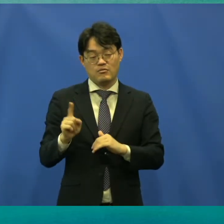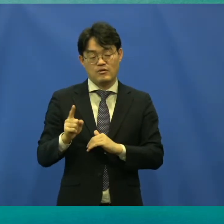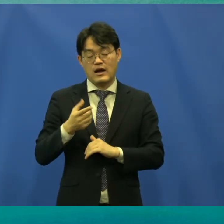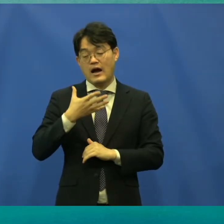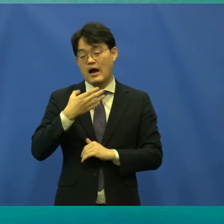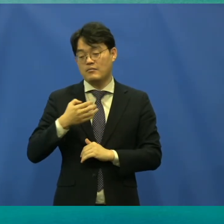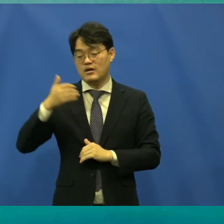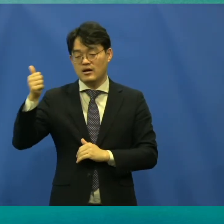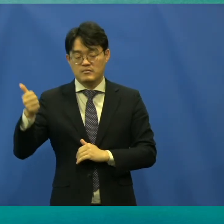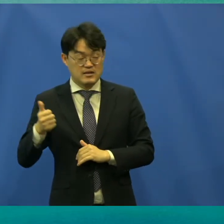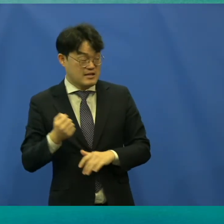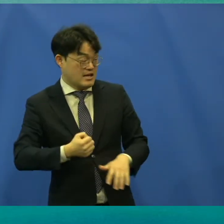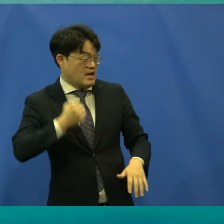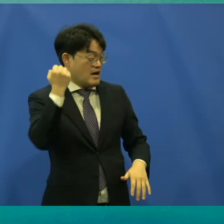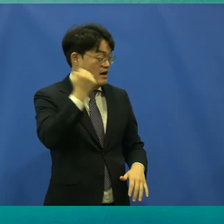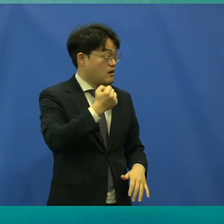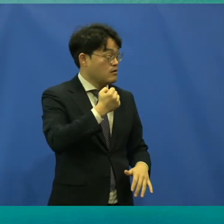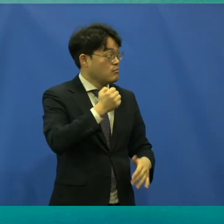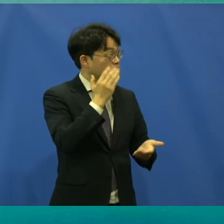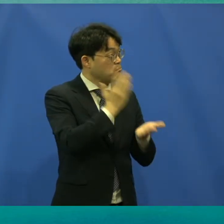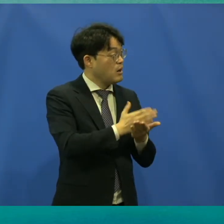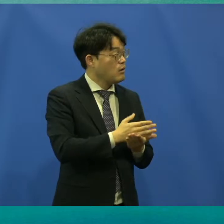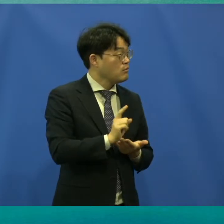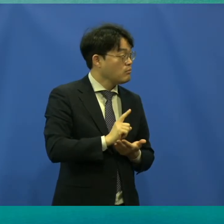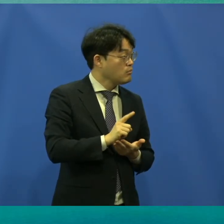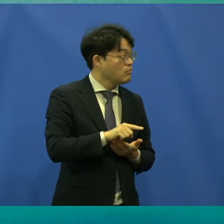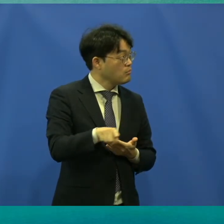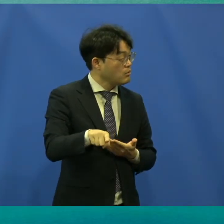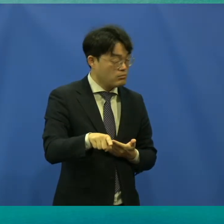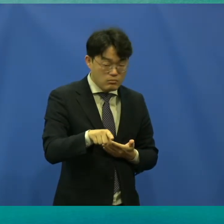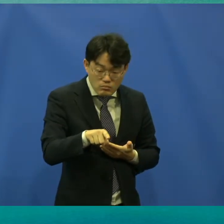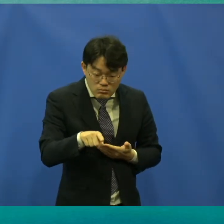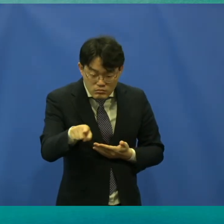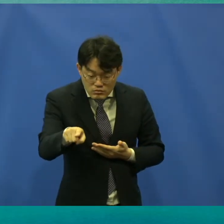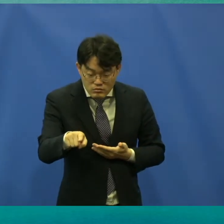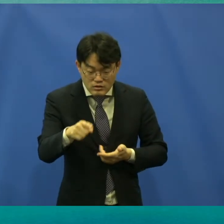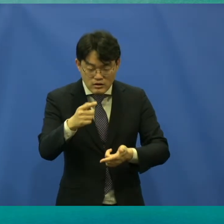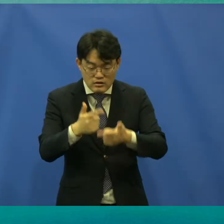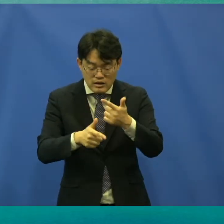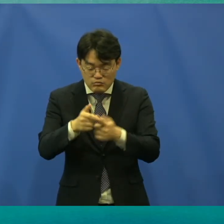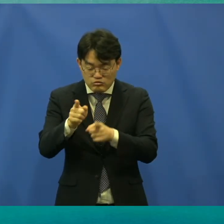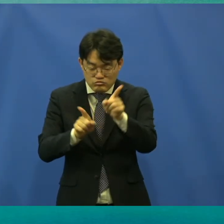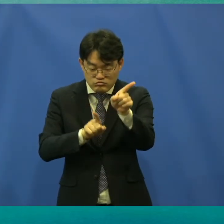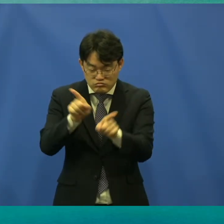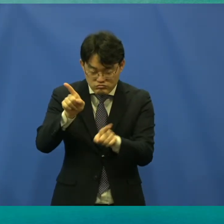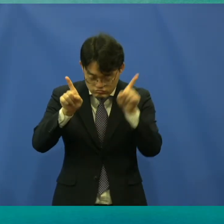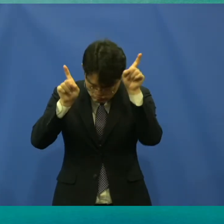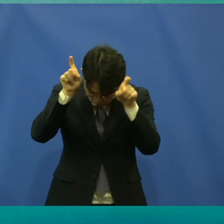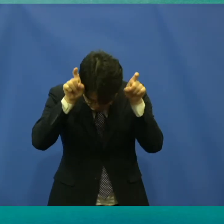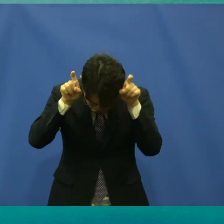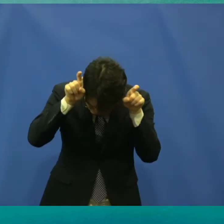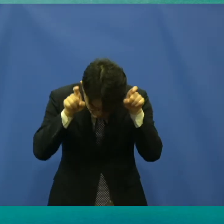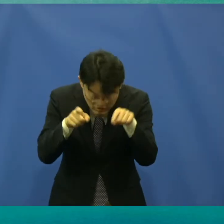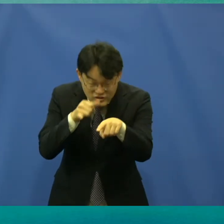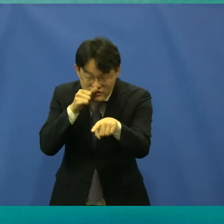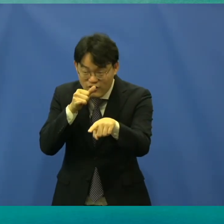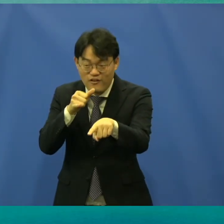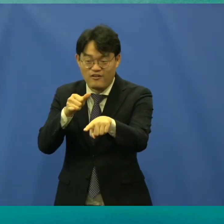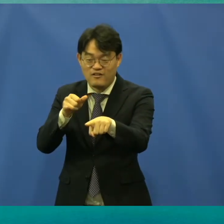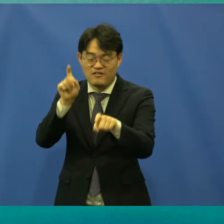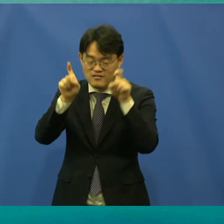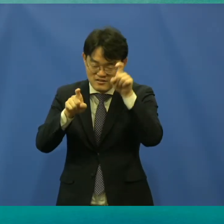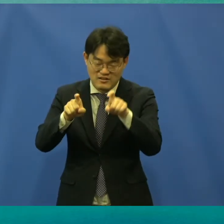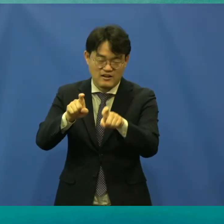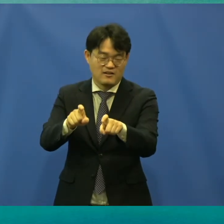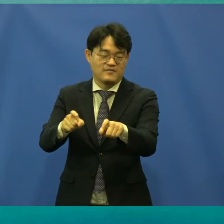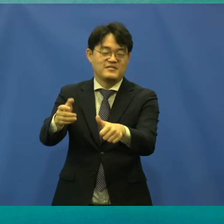들어 살펴본즉 한 순양이 뒤에 있는데 풀이 숯불에 걸려 있는지라. 아브라함이 가서 그 순양을 가져다가 아들을 대신하여 번제로